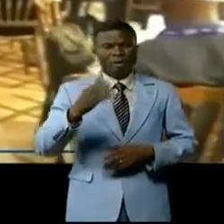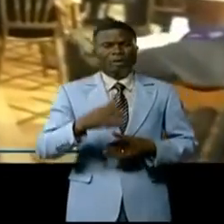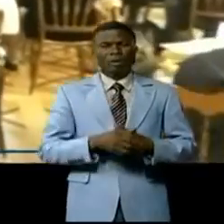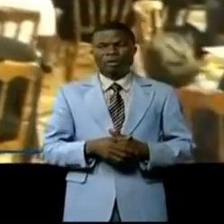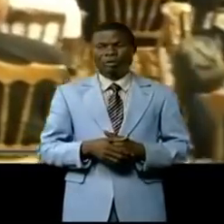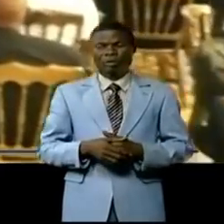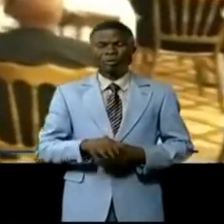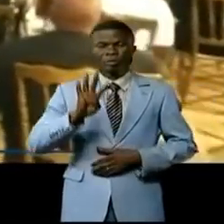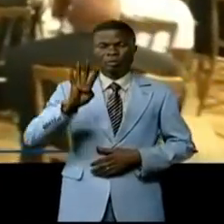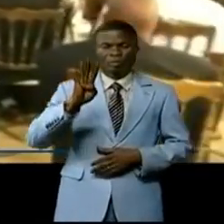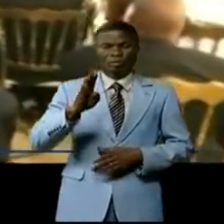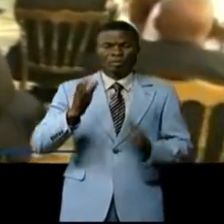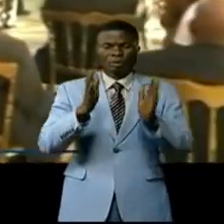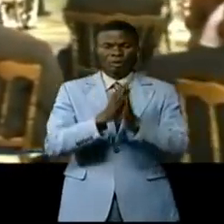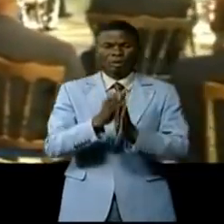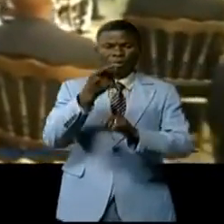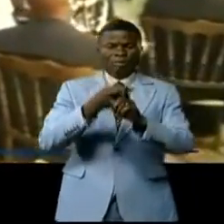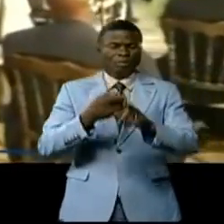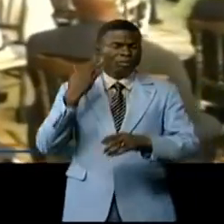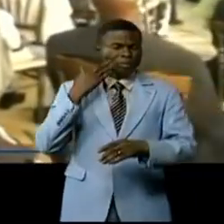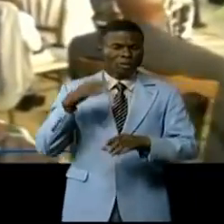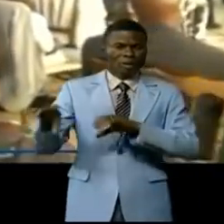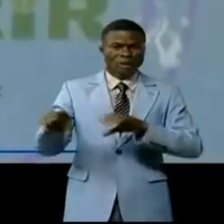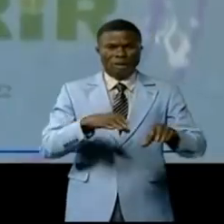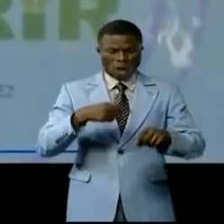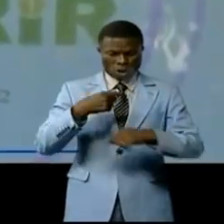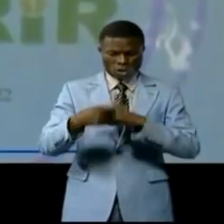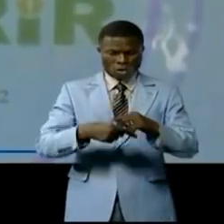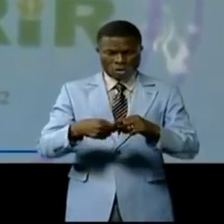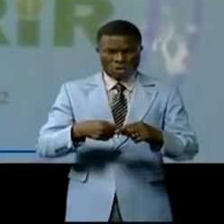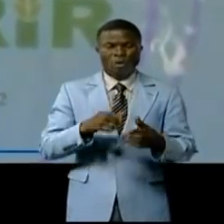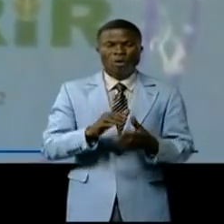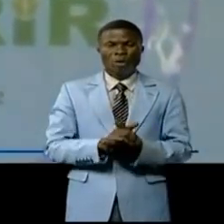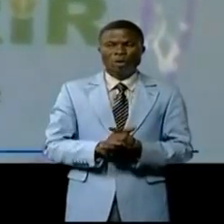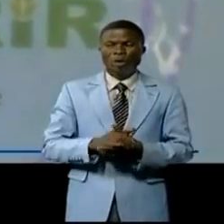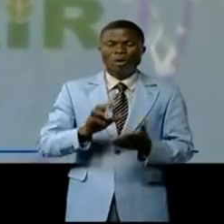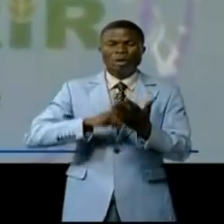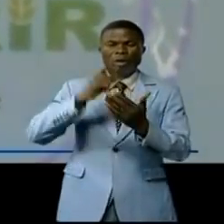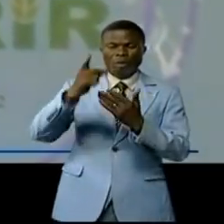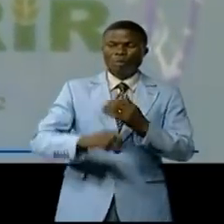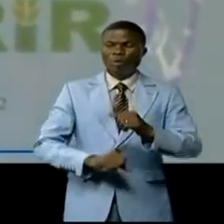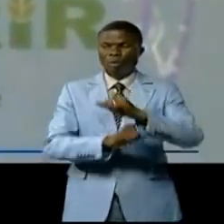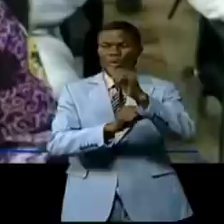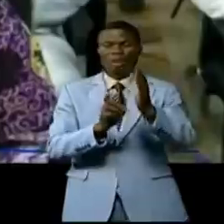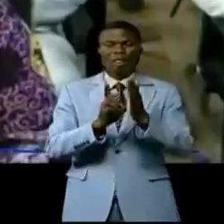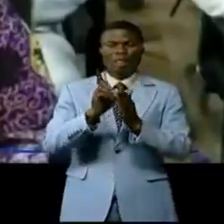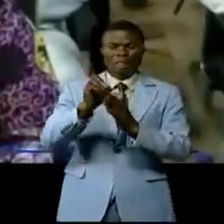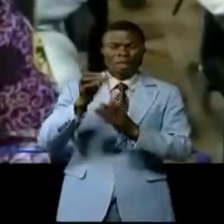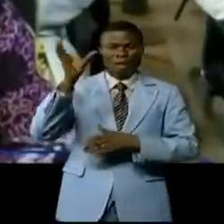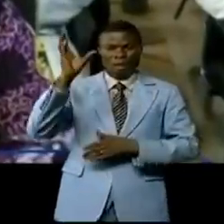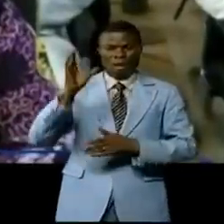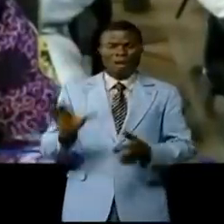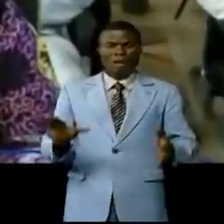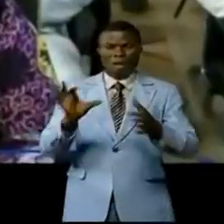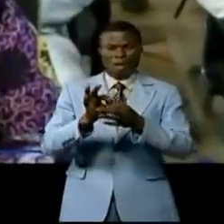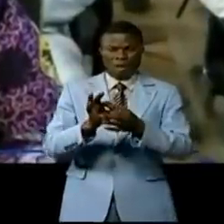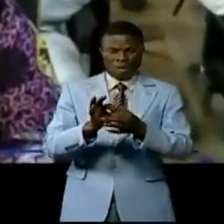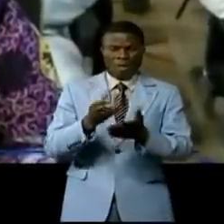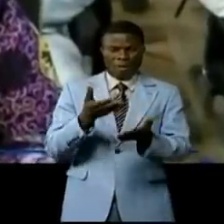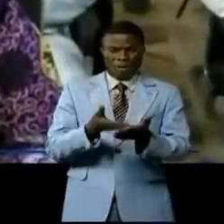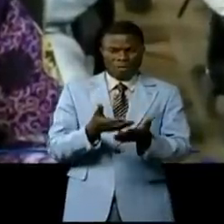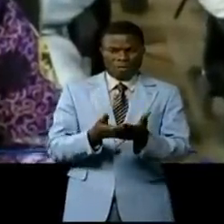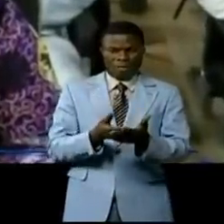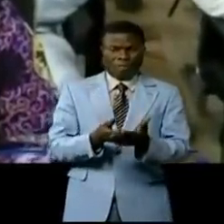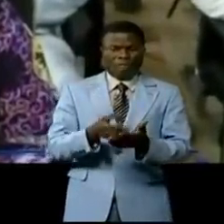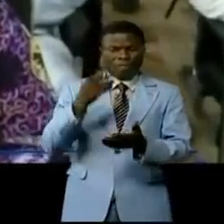abrité jeudi 10 mars la manifestation officielle de lancement des PADRIR, programme d'appui au développement rural inclusif et résilient. C'est